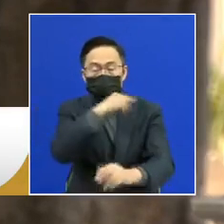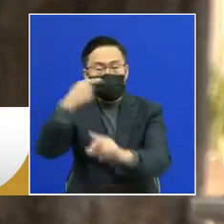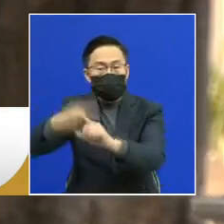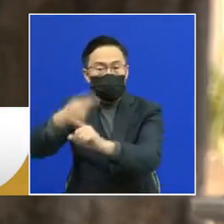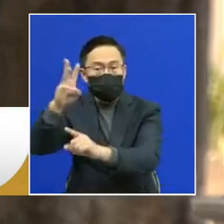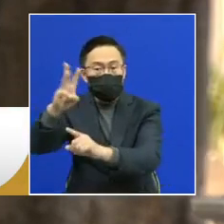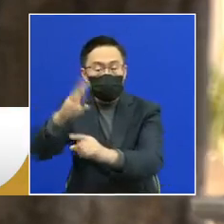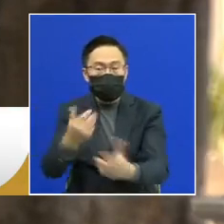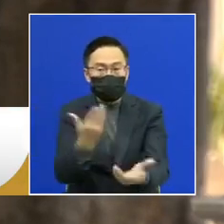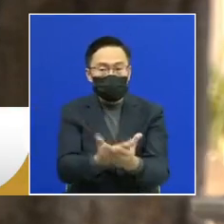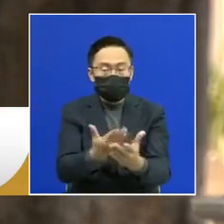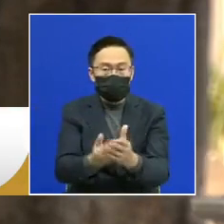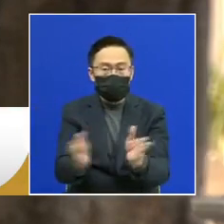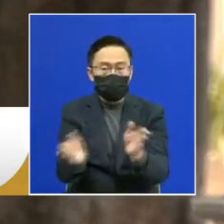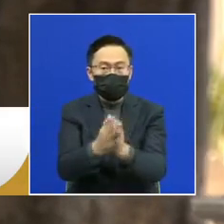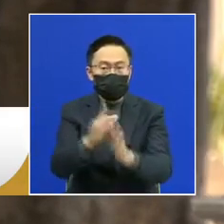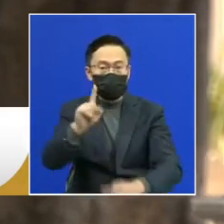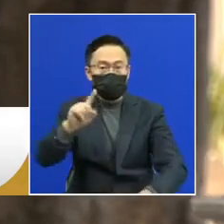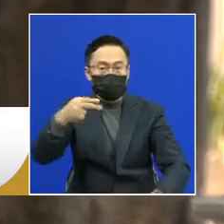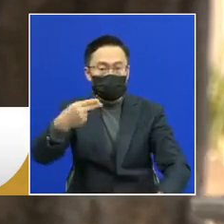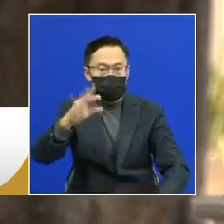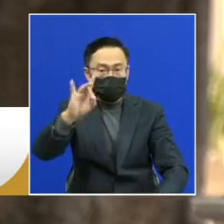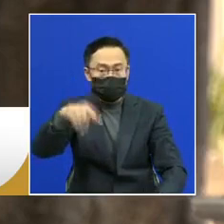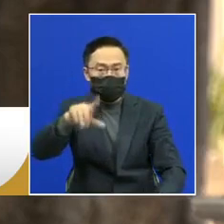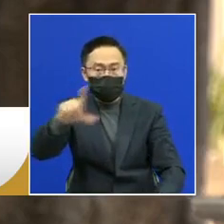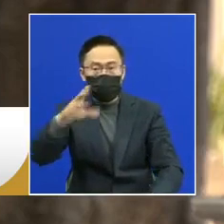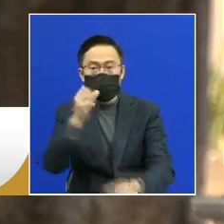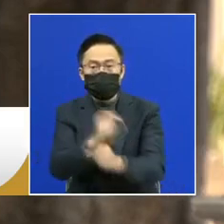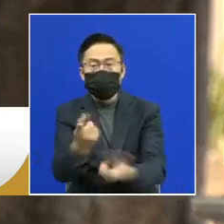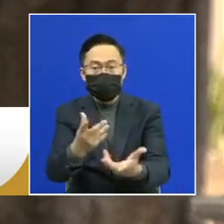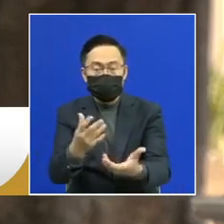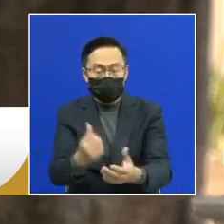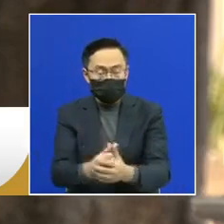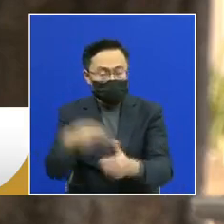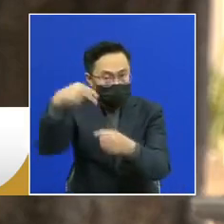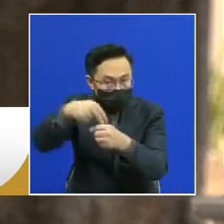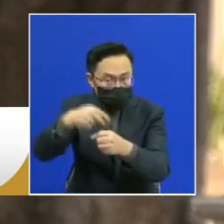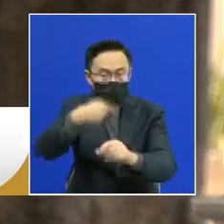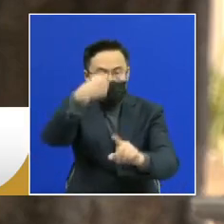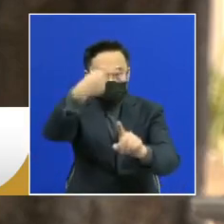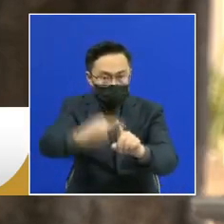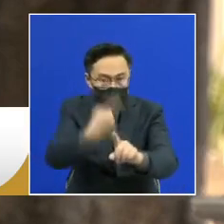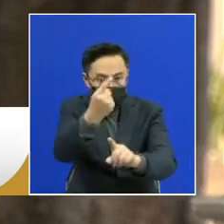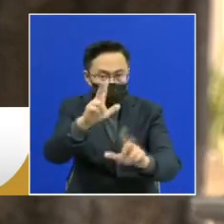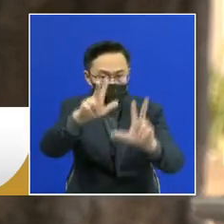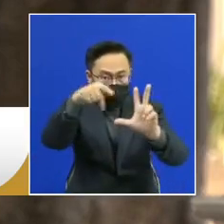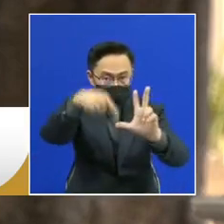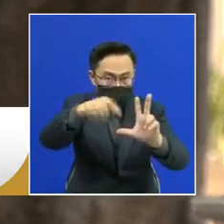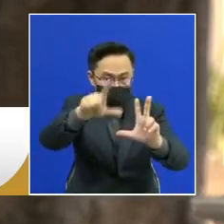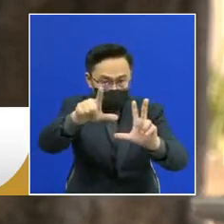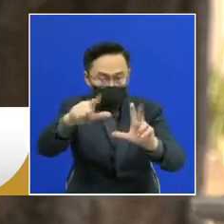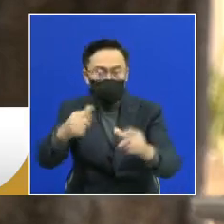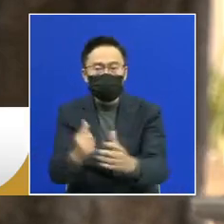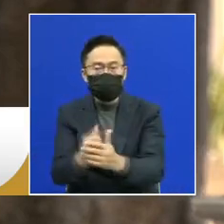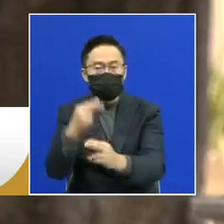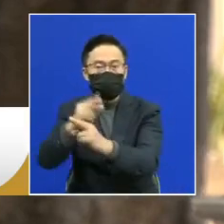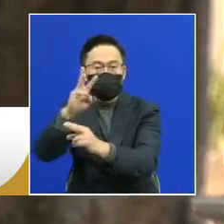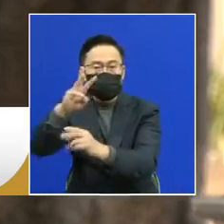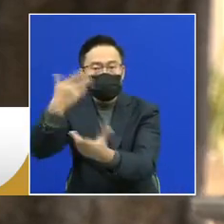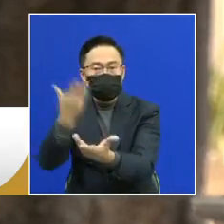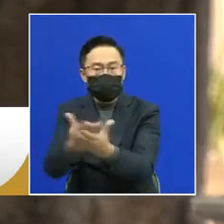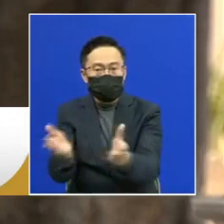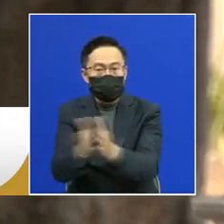เท่าๆนั้นที่เฉพาะเรื่องน้ำมันใช่ปะก็ดีมีเงินแก 10ฮะแล้วไปอะไรจะตึงราคาให้มากที่สุดแล้ว